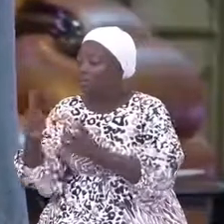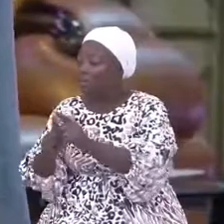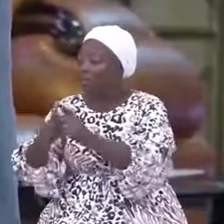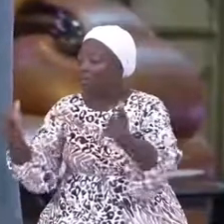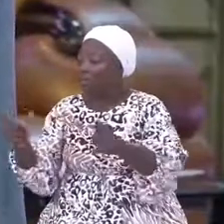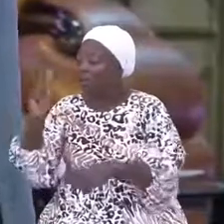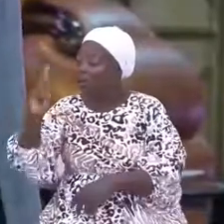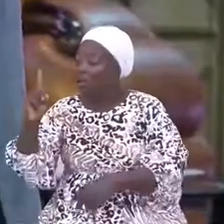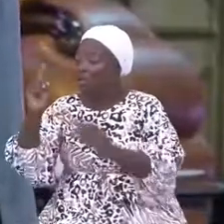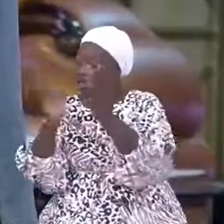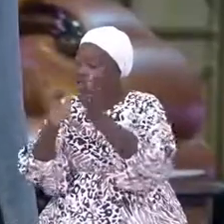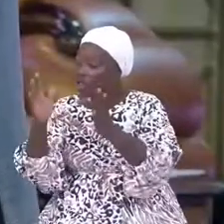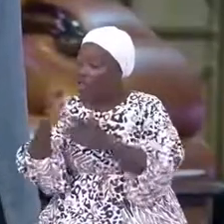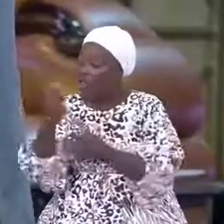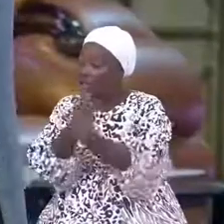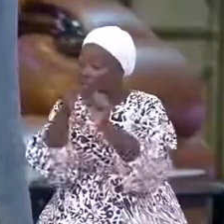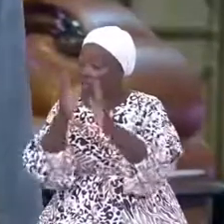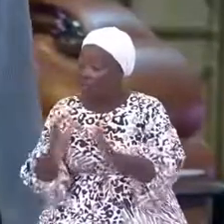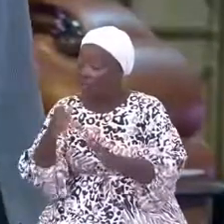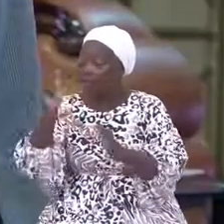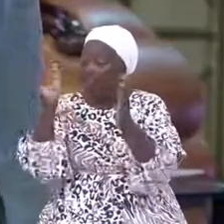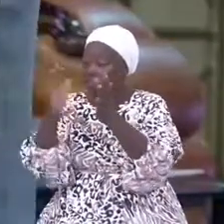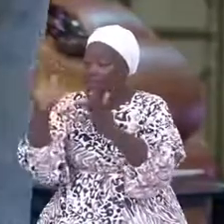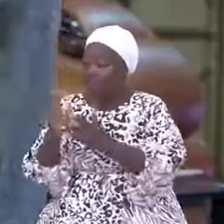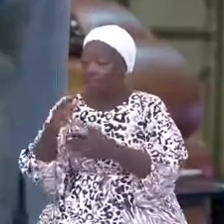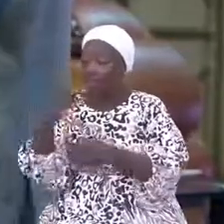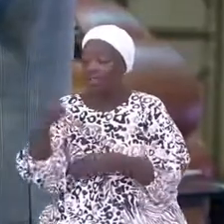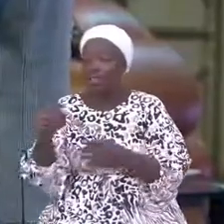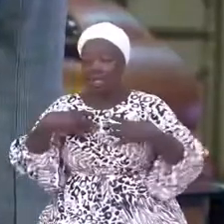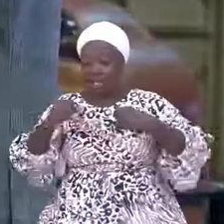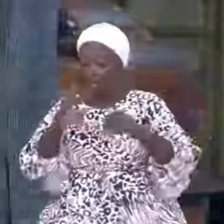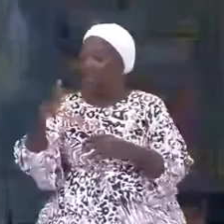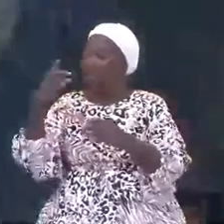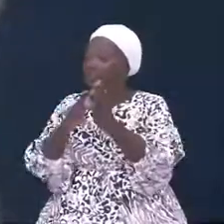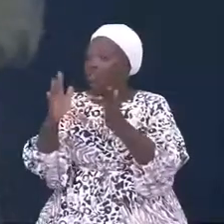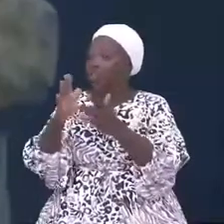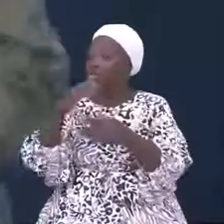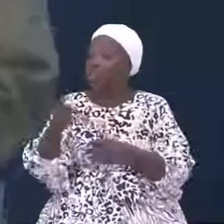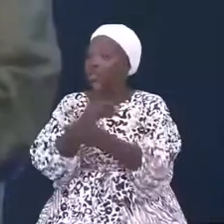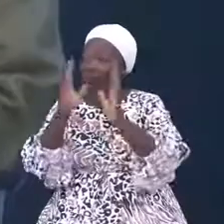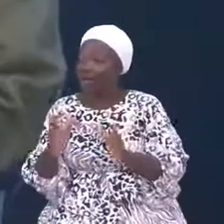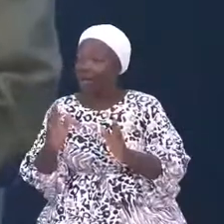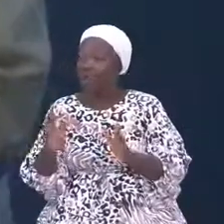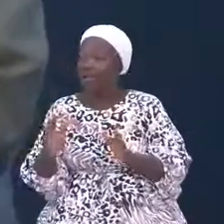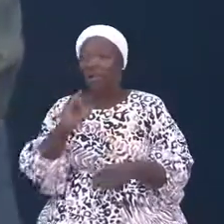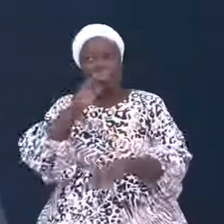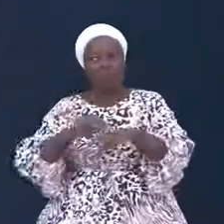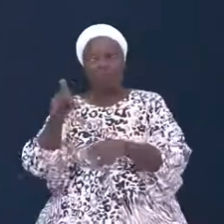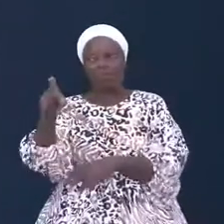je dis Jésus le grand, Jésus le sauveur, Jésus le